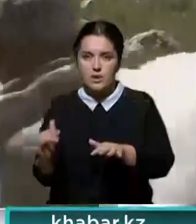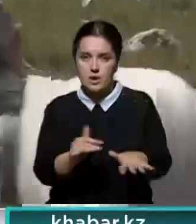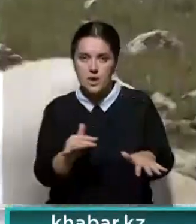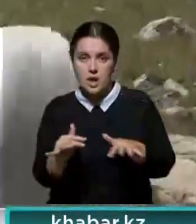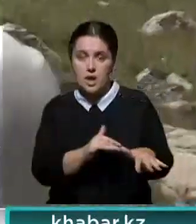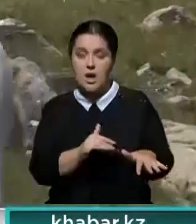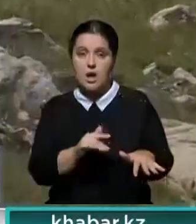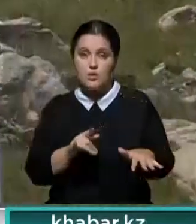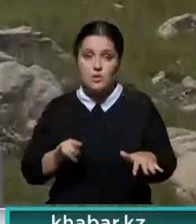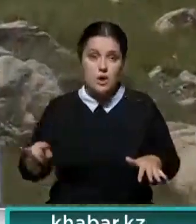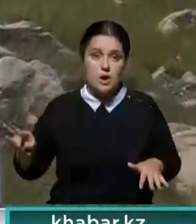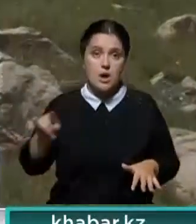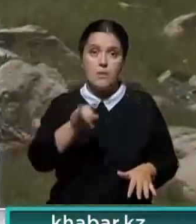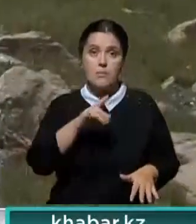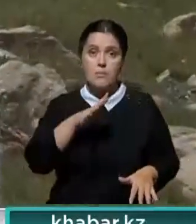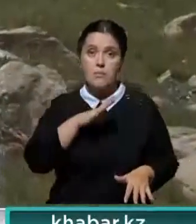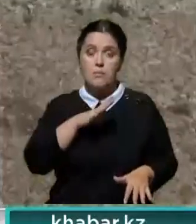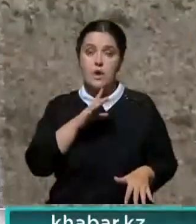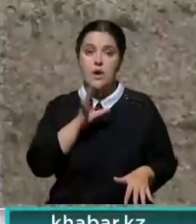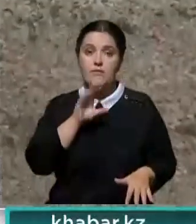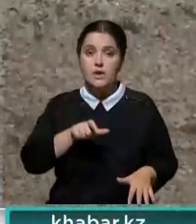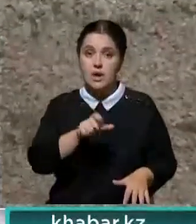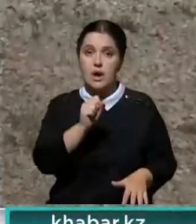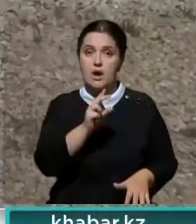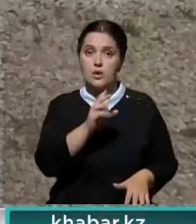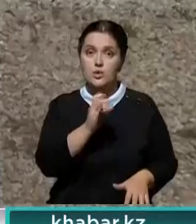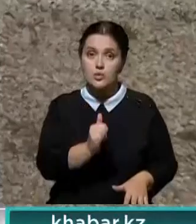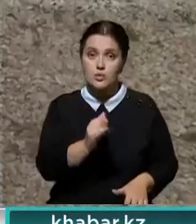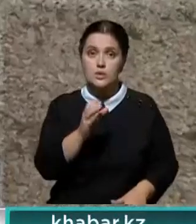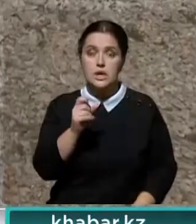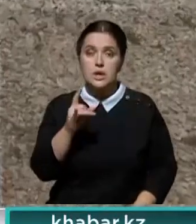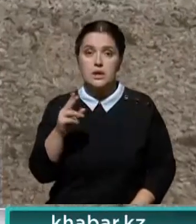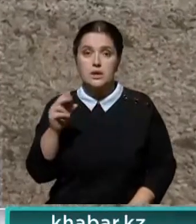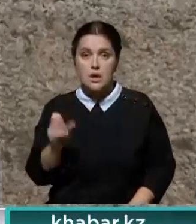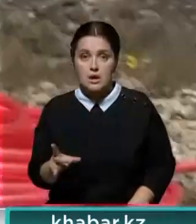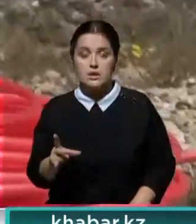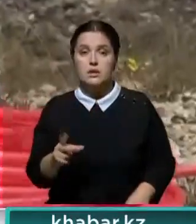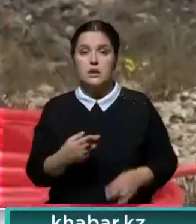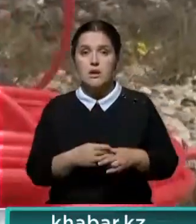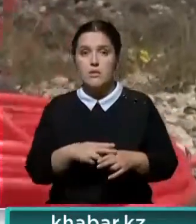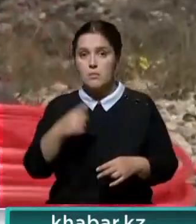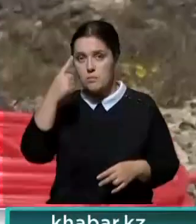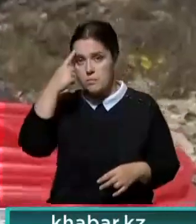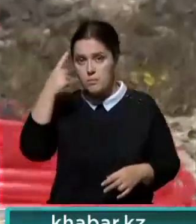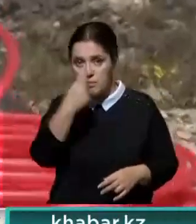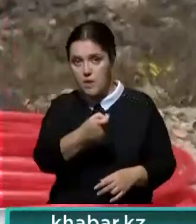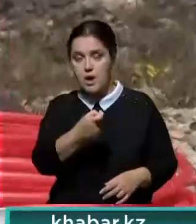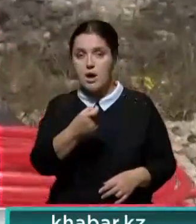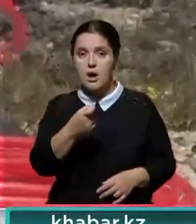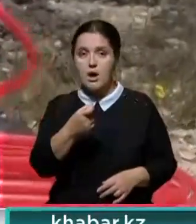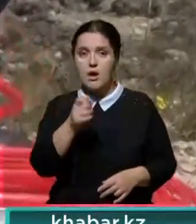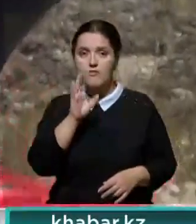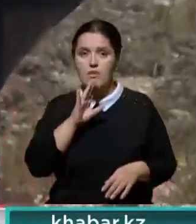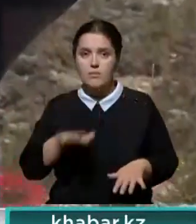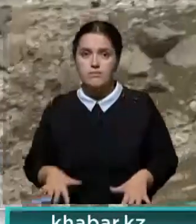раз специалисты облетели моренные озера в бассейнах рек Аксу и Саркан. Как сообщили в Касселезащите, заторов